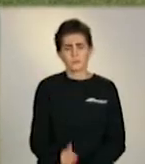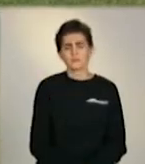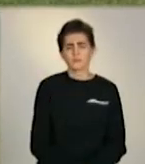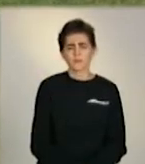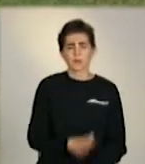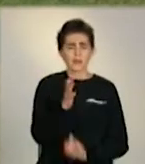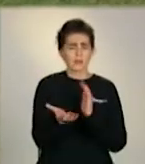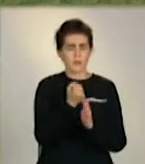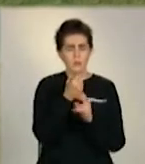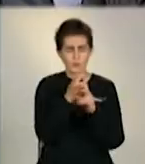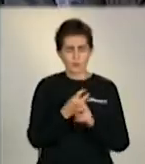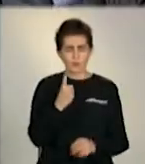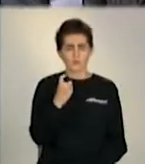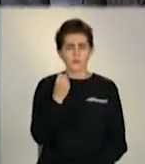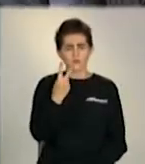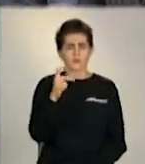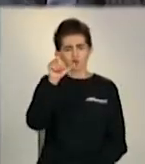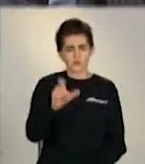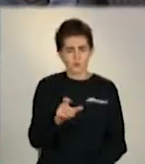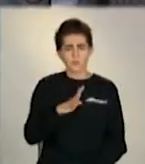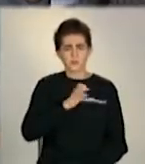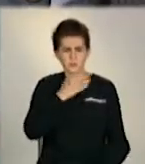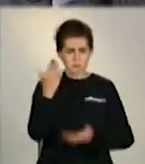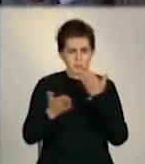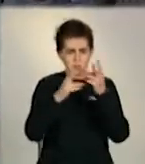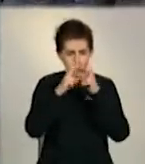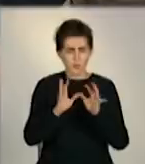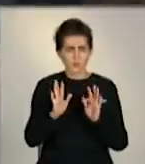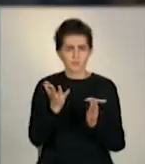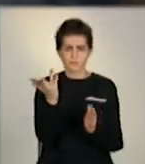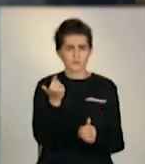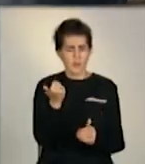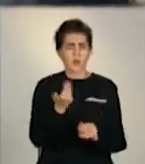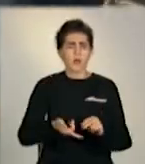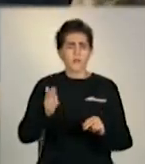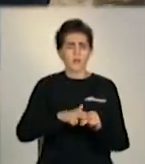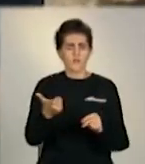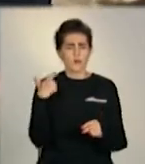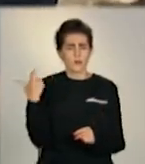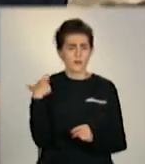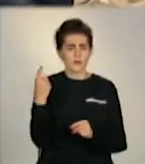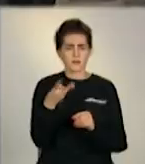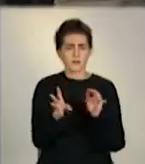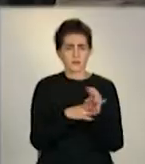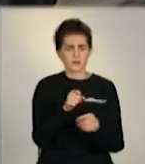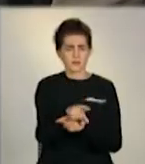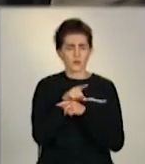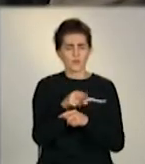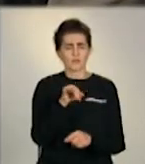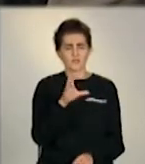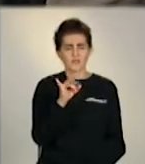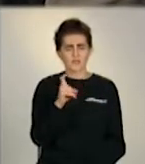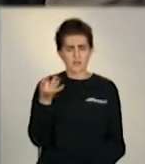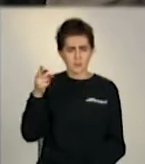знайшли останки 112 людей. Ідентифікували лише декількох, як от лейтенанта 39-ї стрілецької дивізії